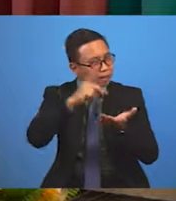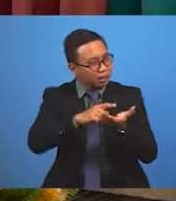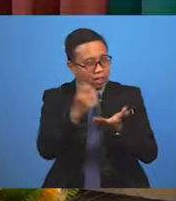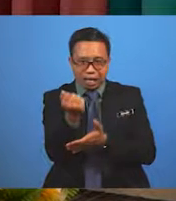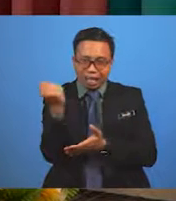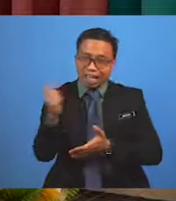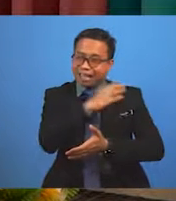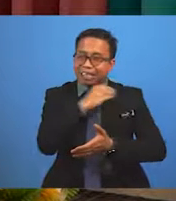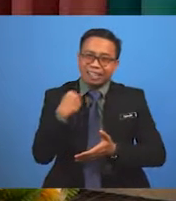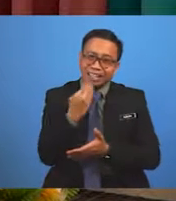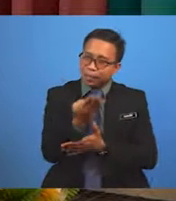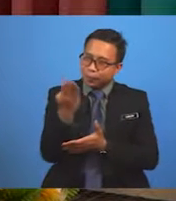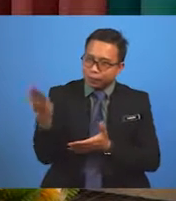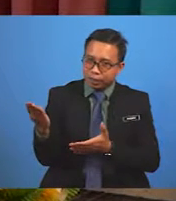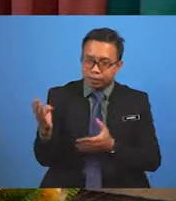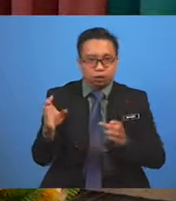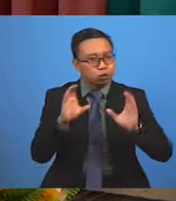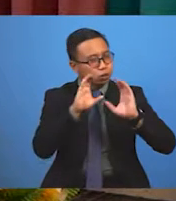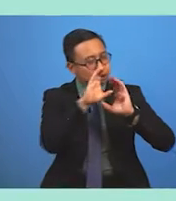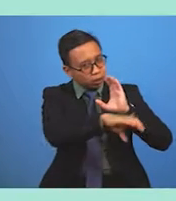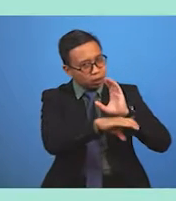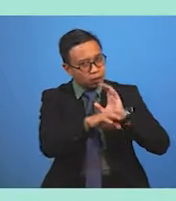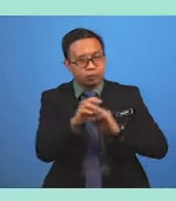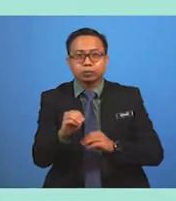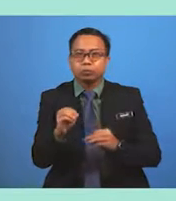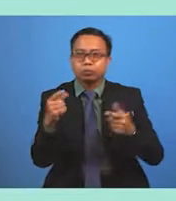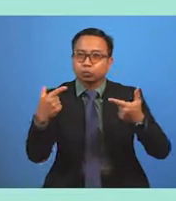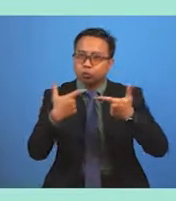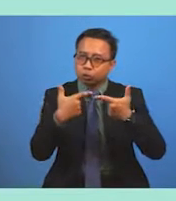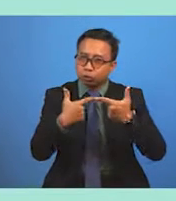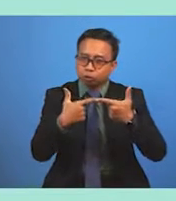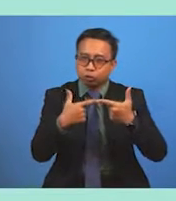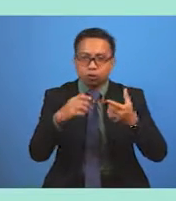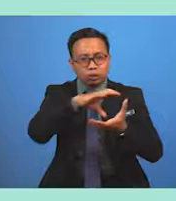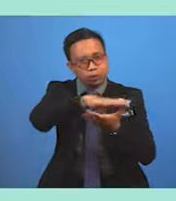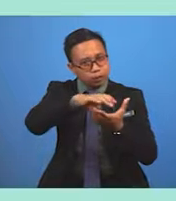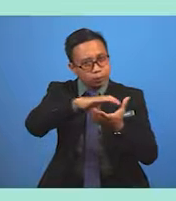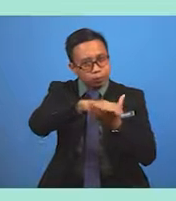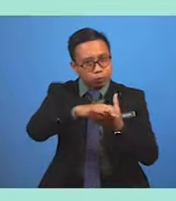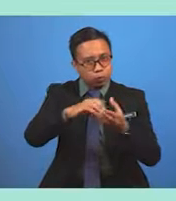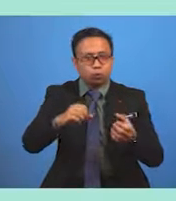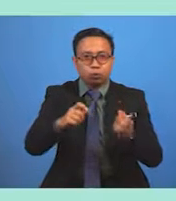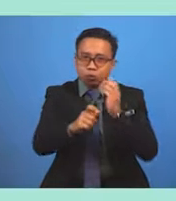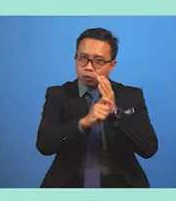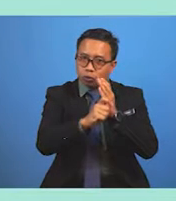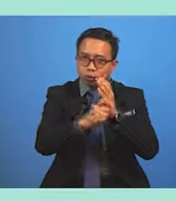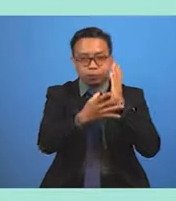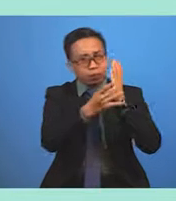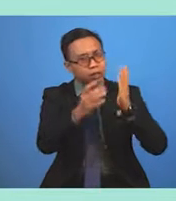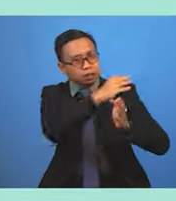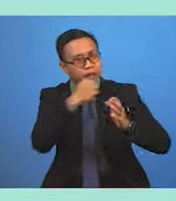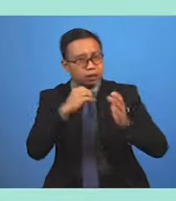dan bahan pencegahan musuh tenakan adalah campuran sabun dan minyak. Kaedah